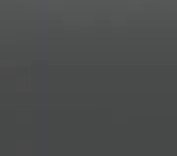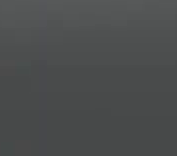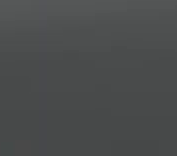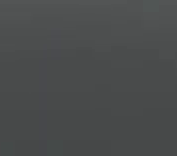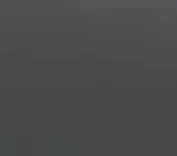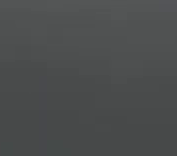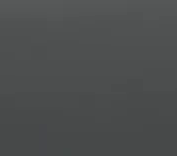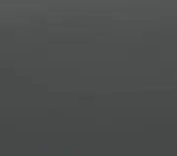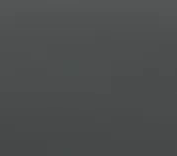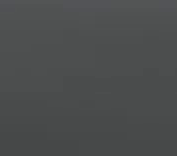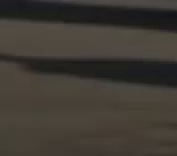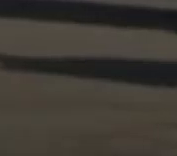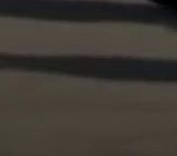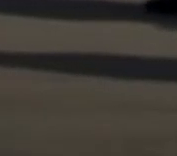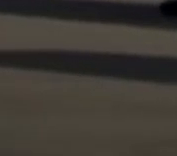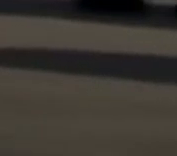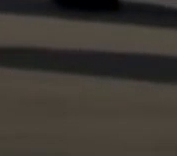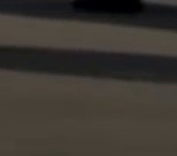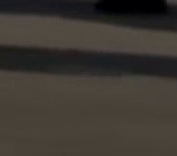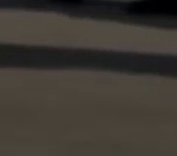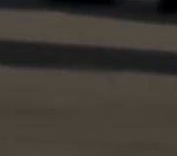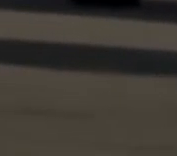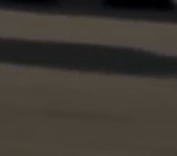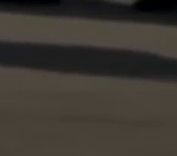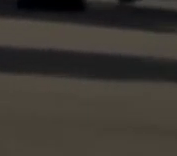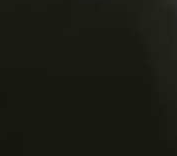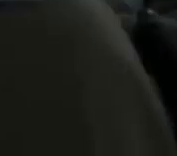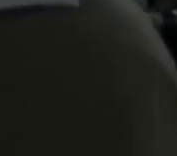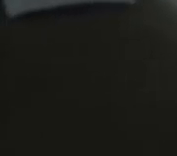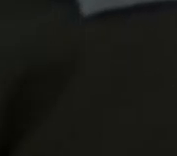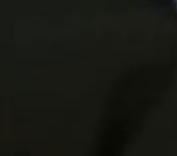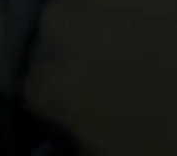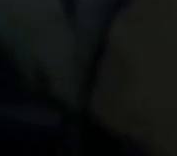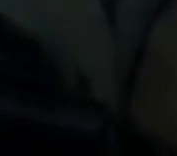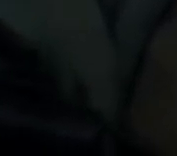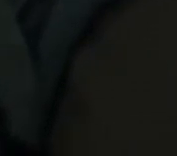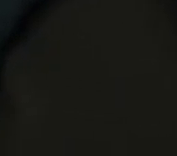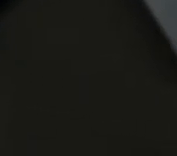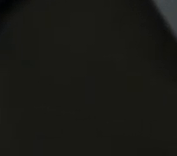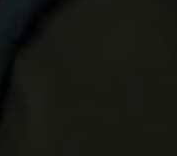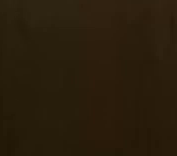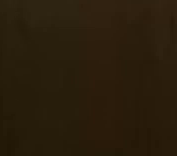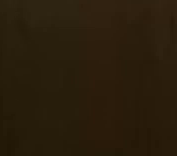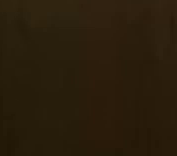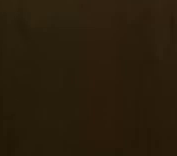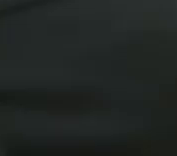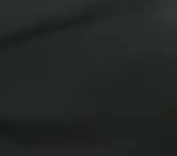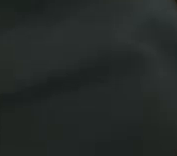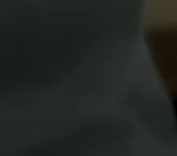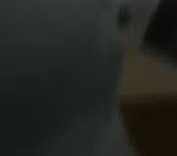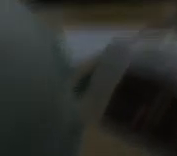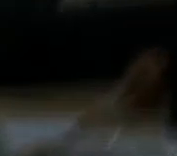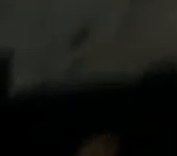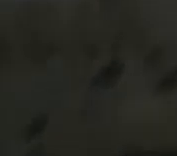הפרטים. סערת מפקדת הטייסת. אני לא מאמין שזה חכם, הרמטכ"ל, לראות בתוך הנגמש, לראות בראשי ישיבות